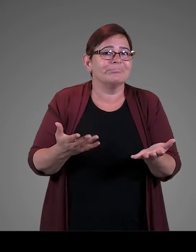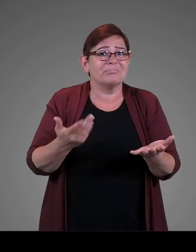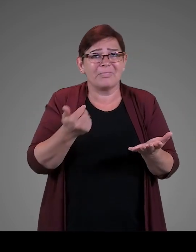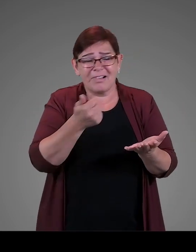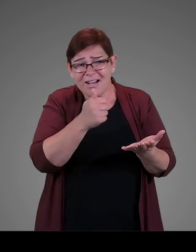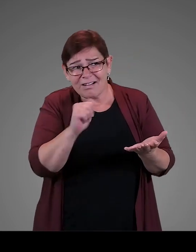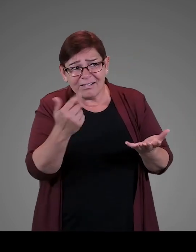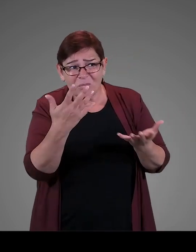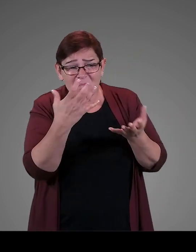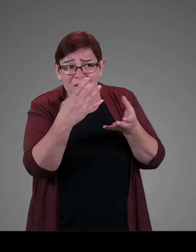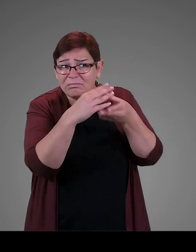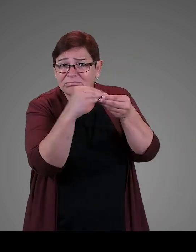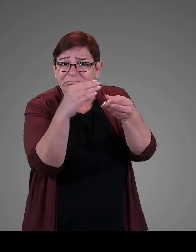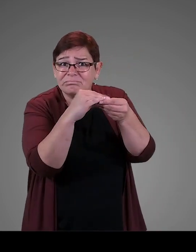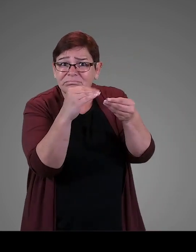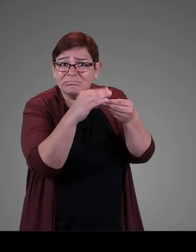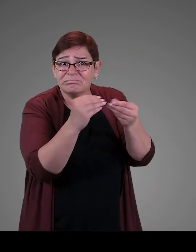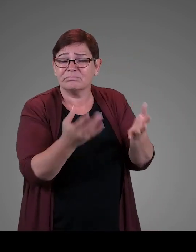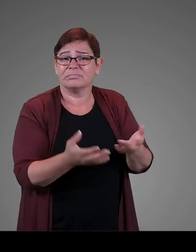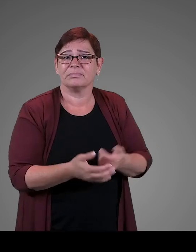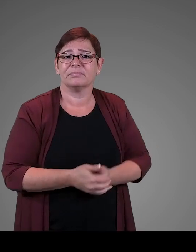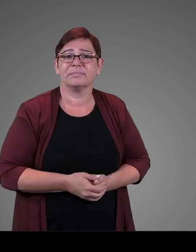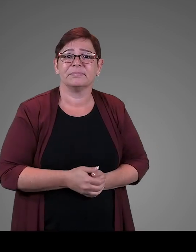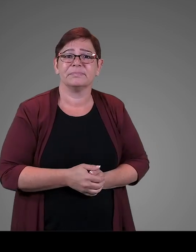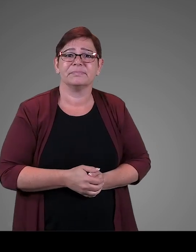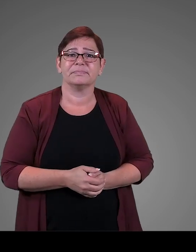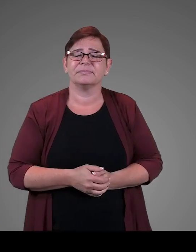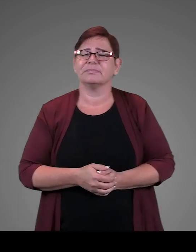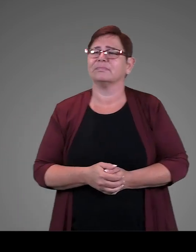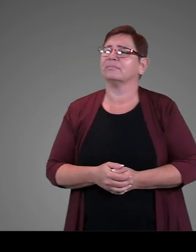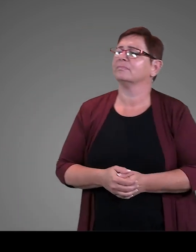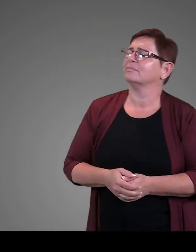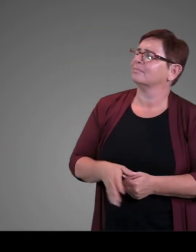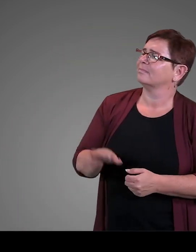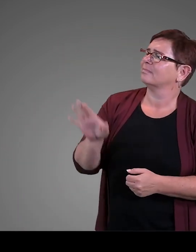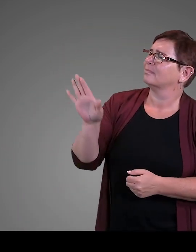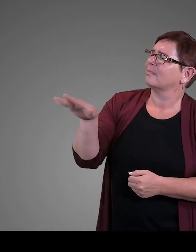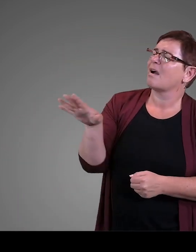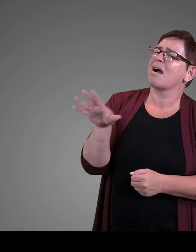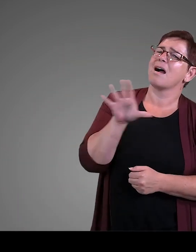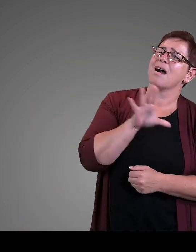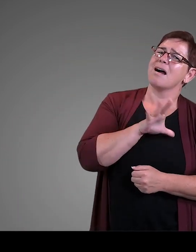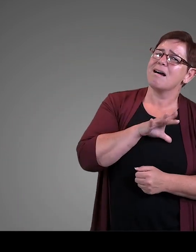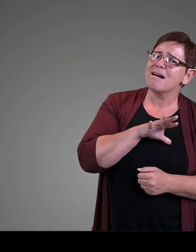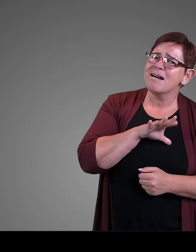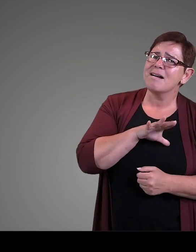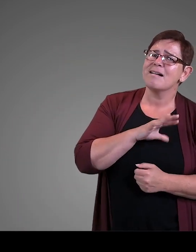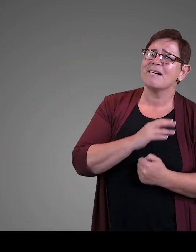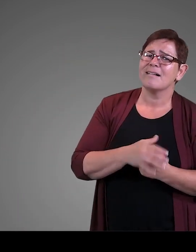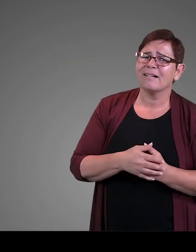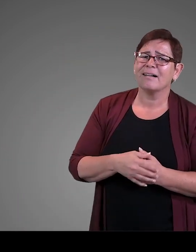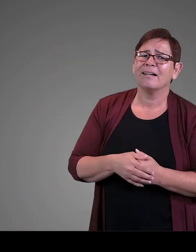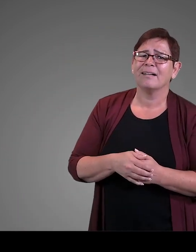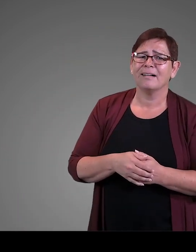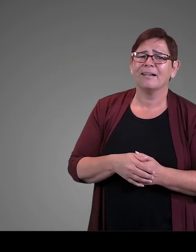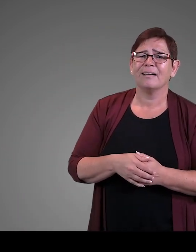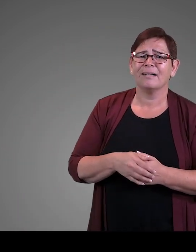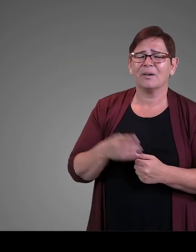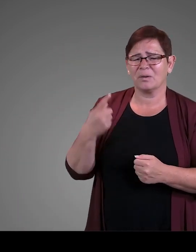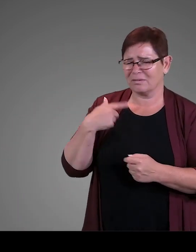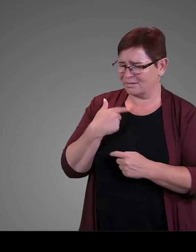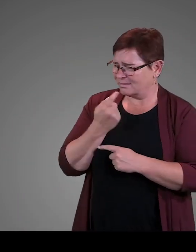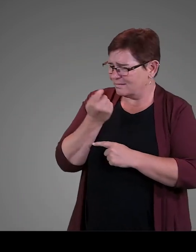Est-ce que tu veux en parler de quelque chose? Bien, moi, je trouve ça intéressant. On est dans le coin ici, un peu des